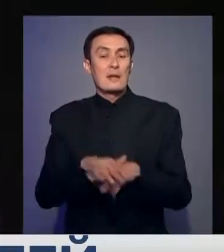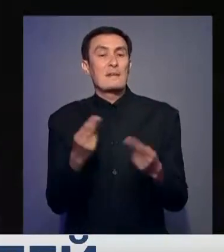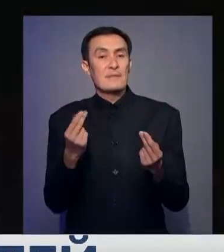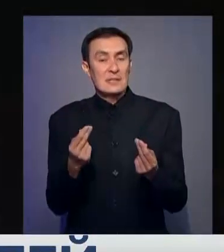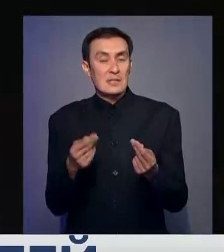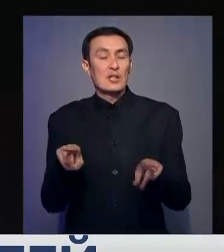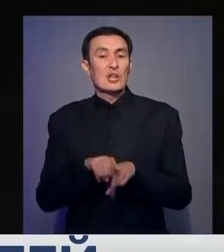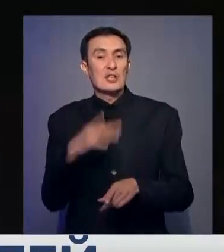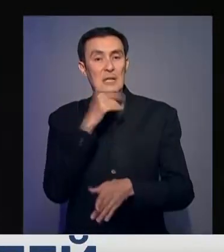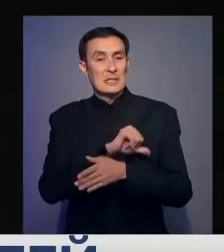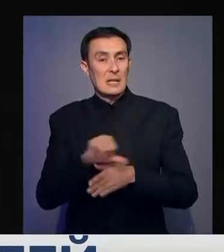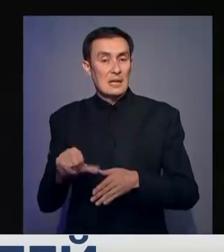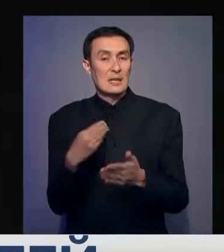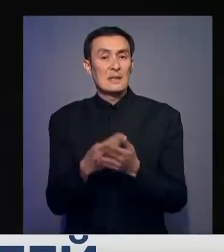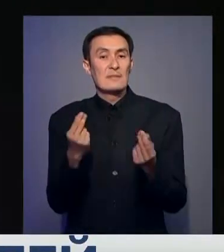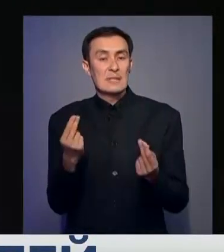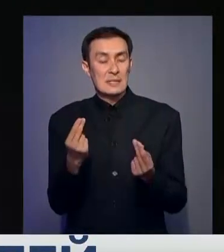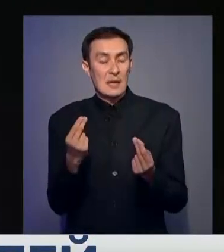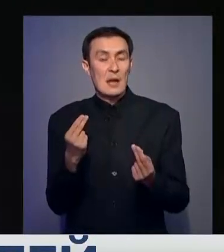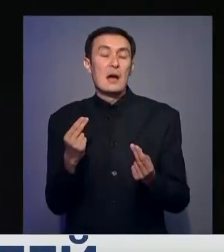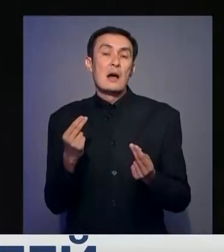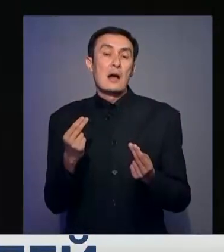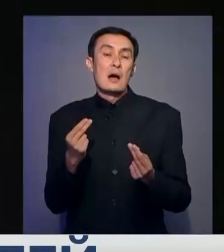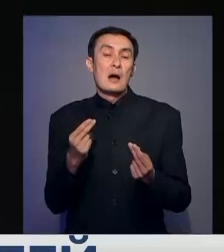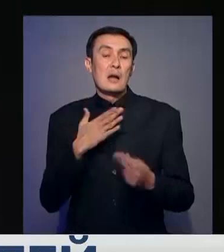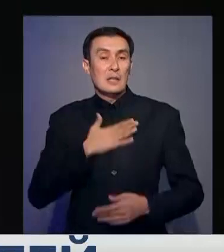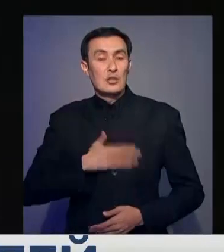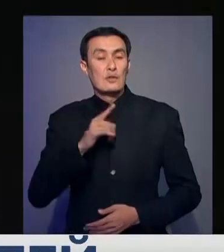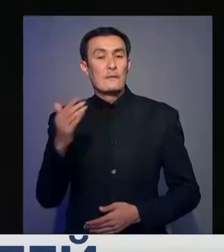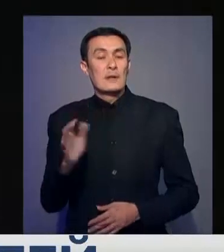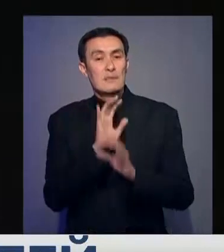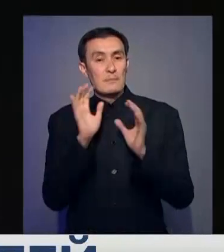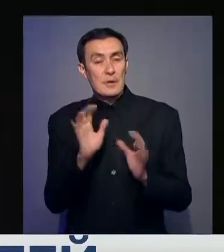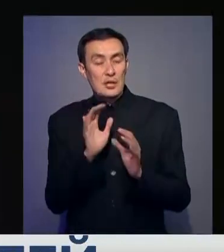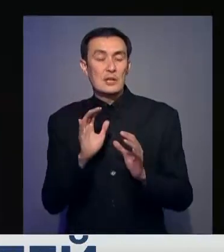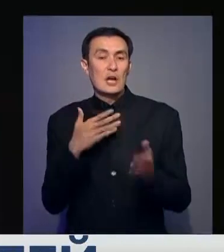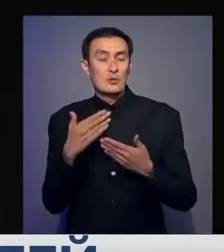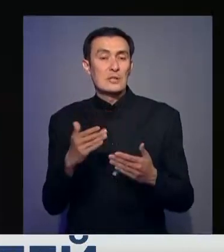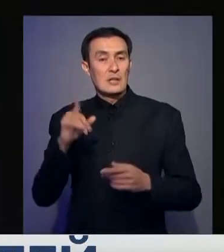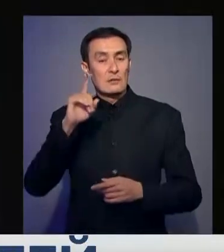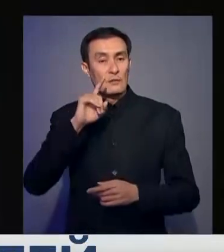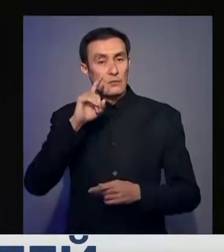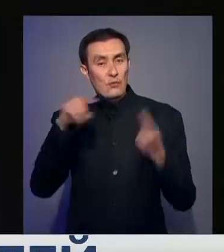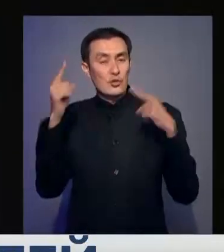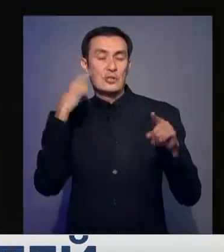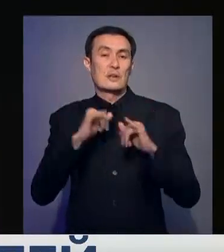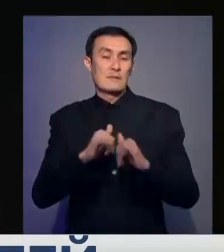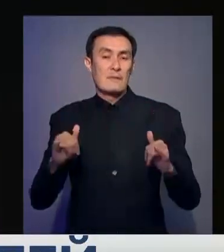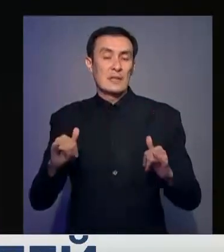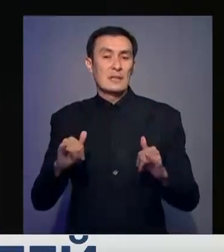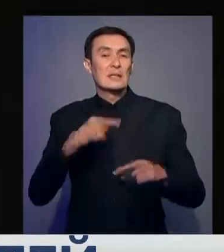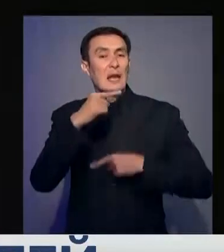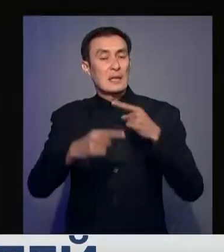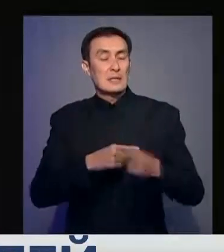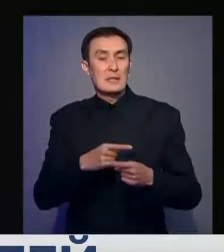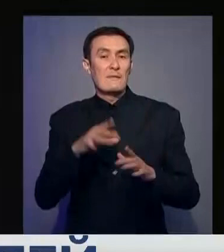числе иностранных инвестиций. Отрадно, что вы бережно храните и творчески развиваете славные трудовые традиции,